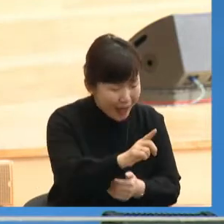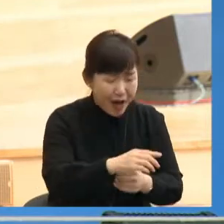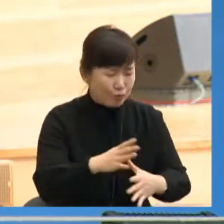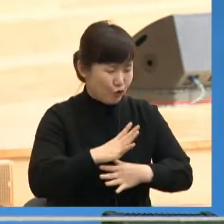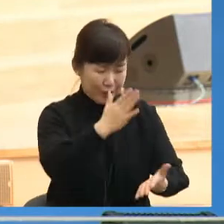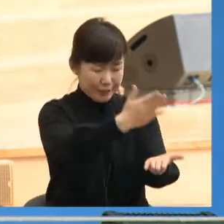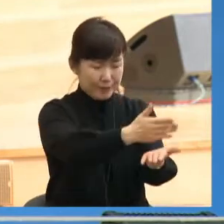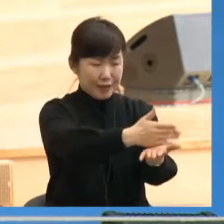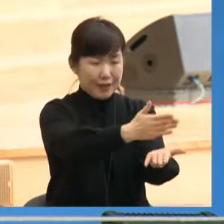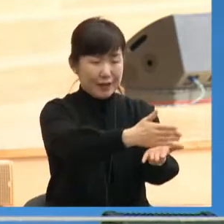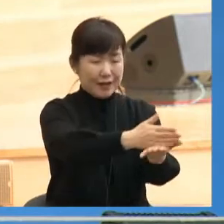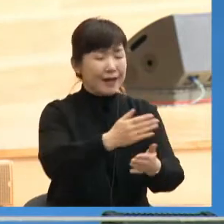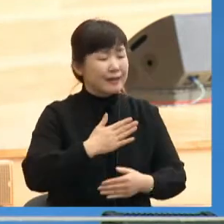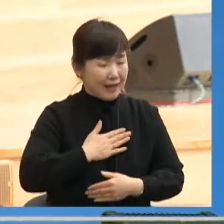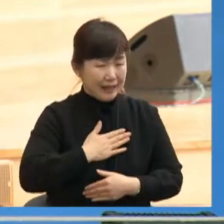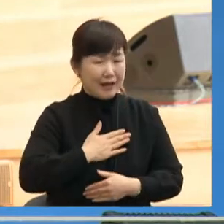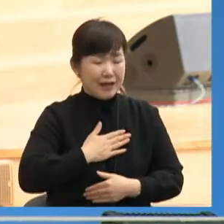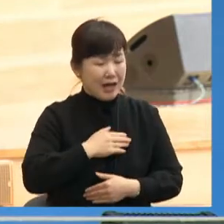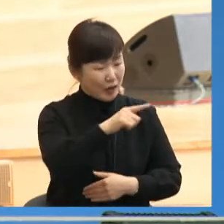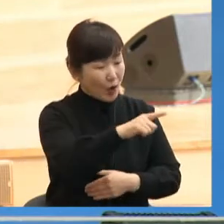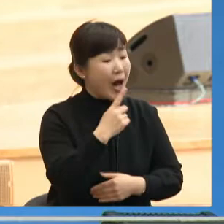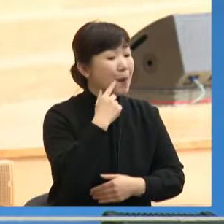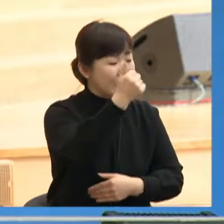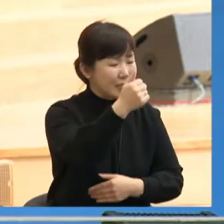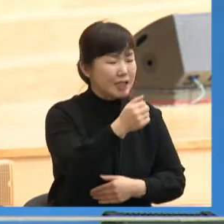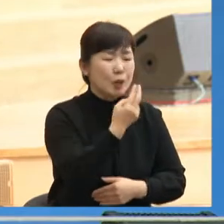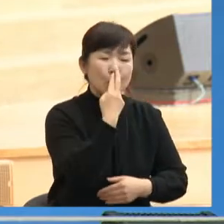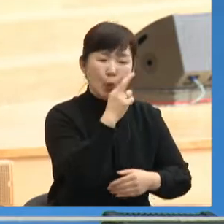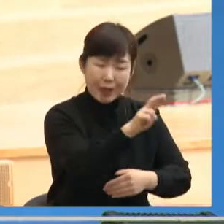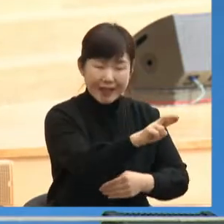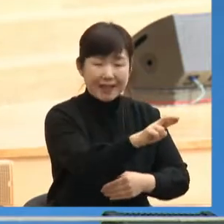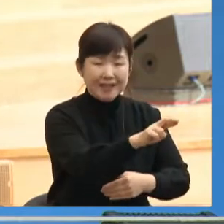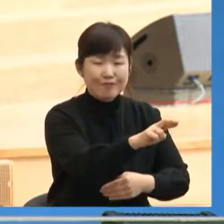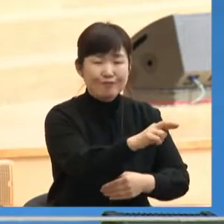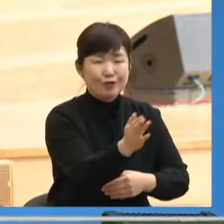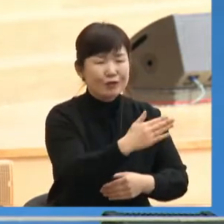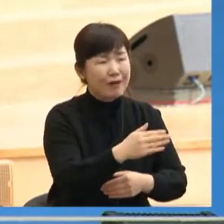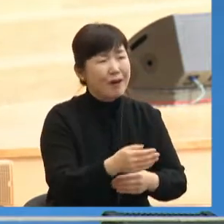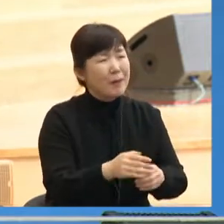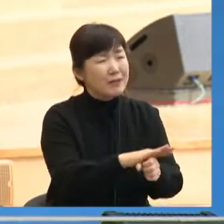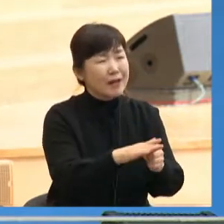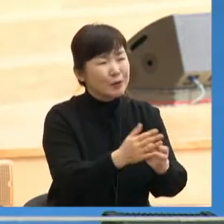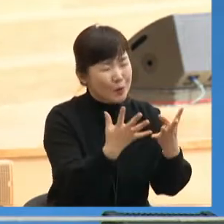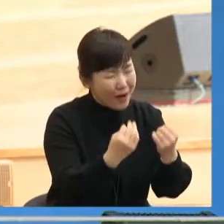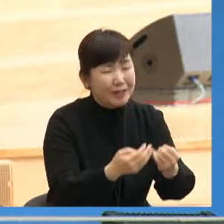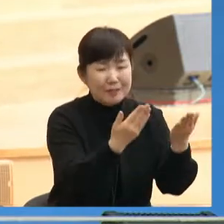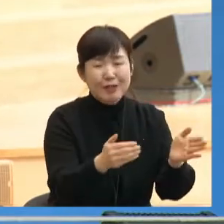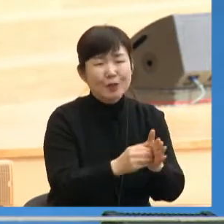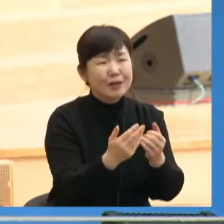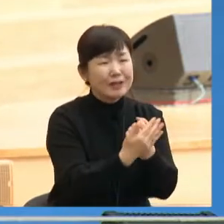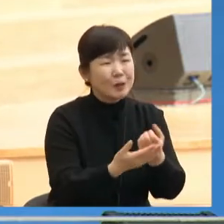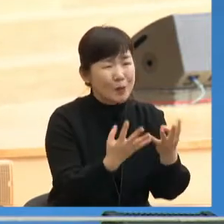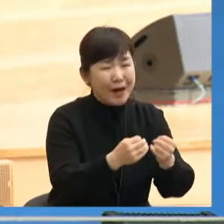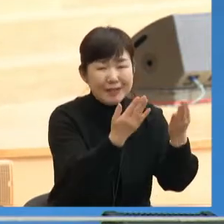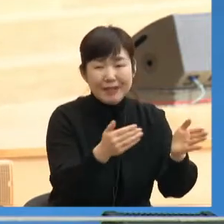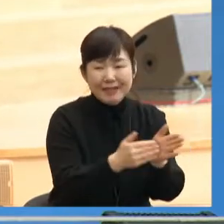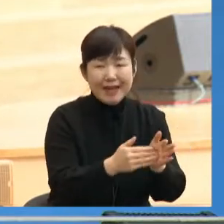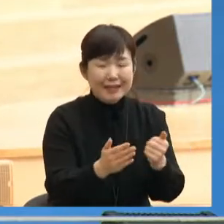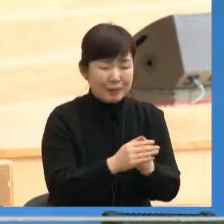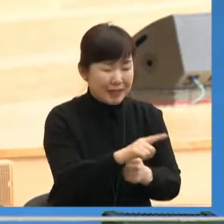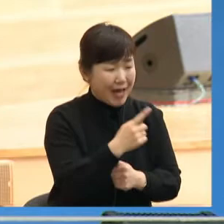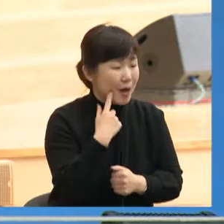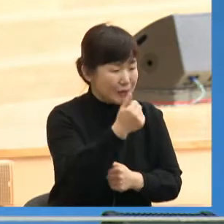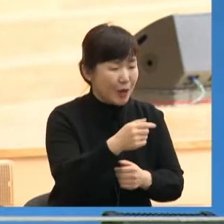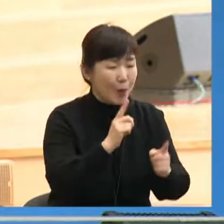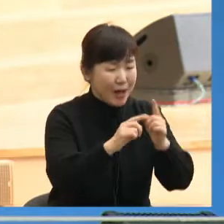무서워하지 말라. 내가 너희 아버지 요나단으로부터 많은 사랑과 은혜를 받았단다. 내가 너희 아버지와